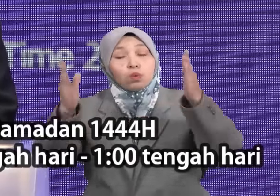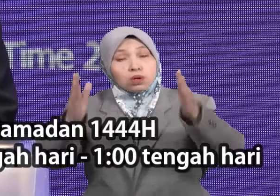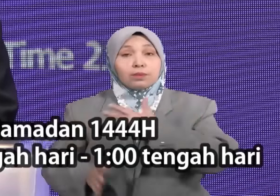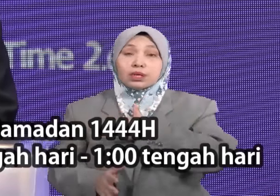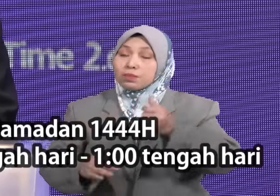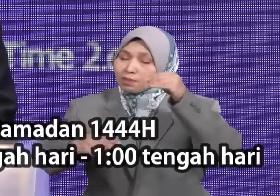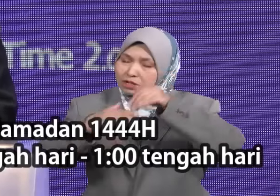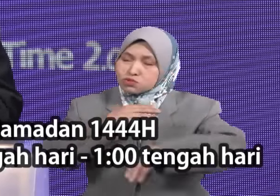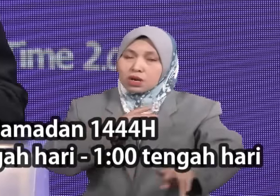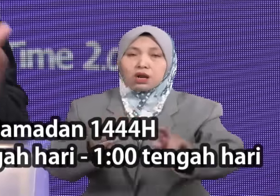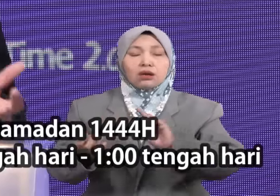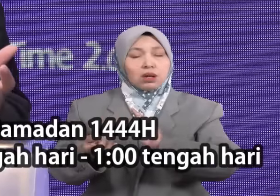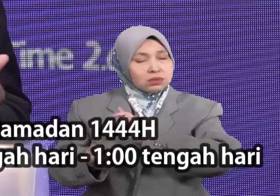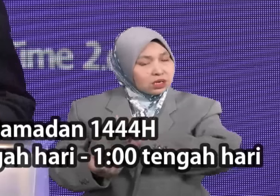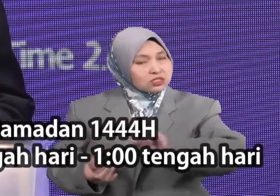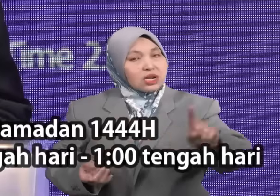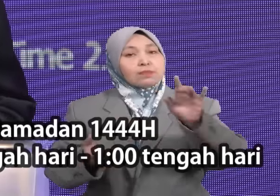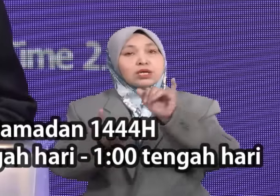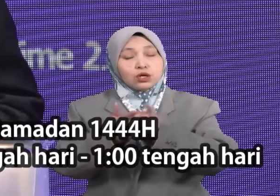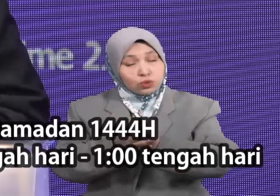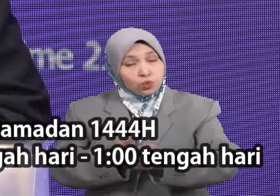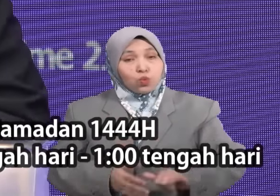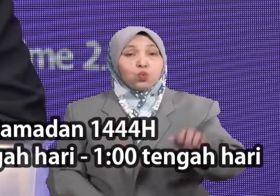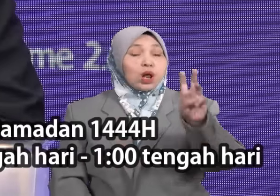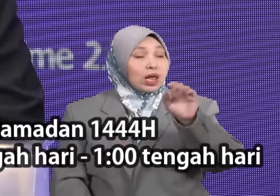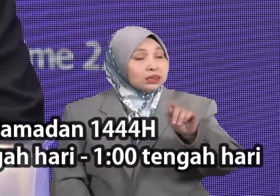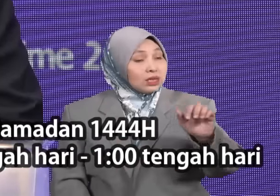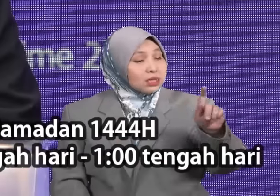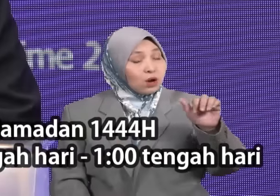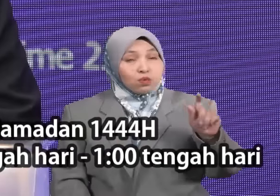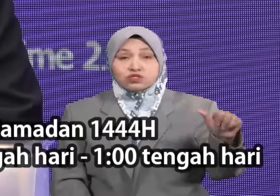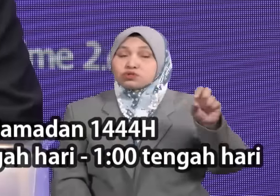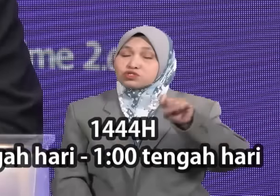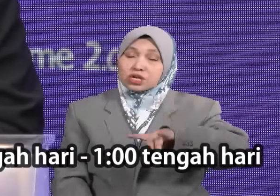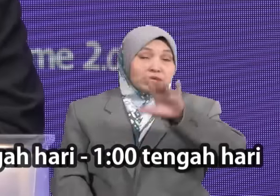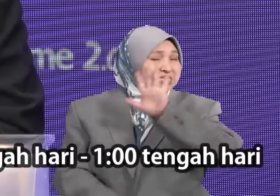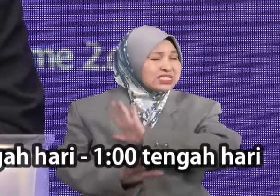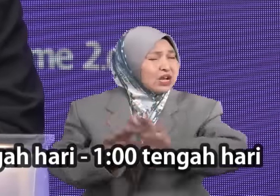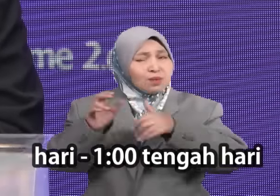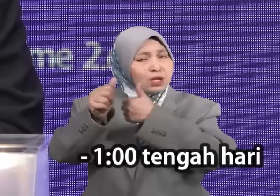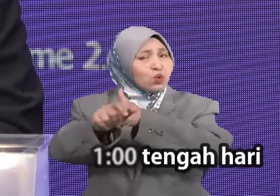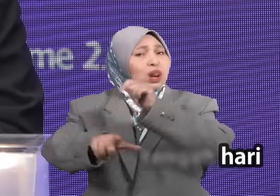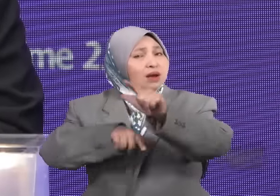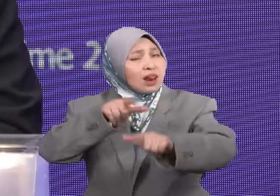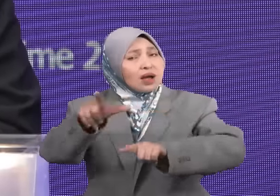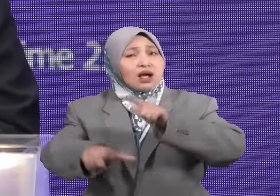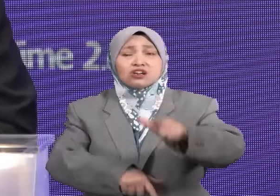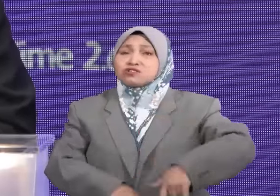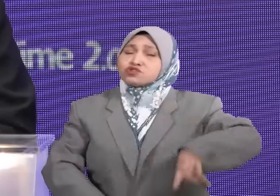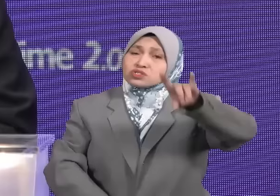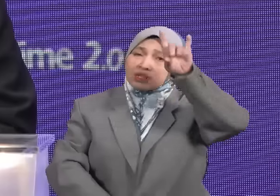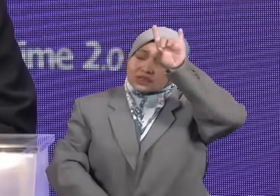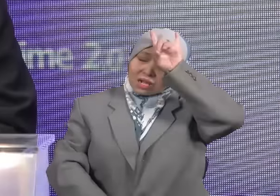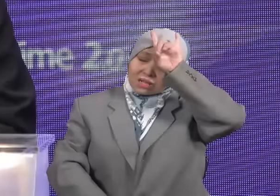ke dalam agama Islam itu secara kaffah, Hasan. Wala tattabi'u hutuwati syaitan, jangan mengikut langkah-langkah syaitan. Innahu